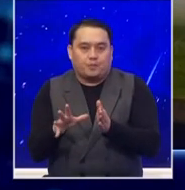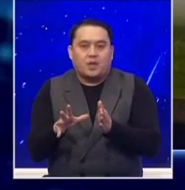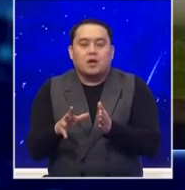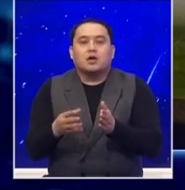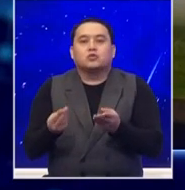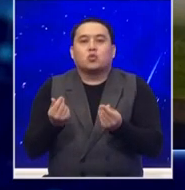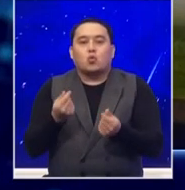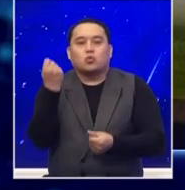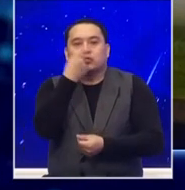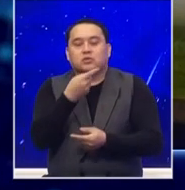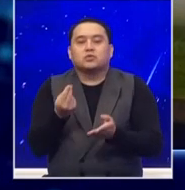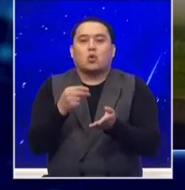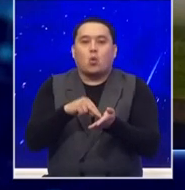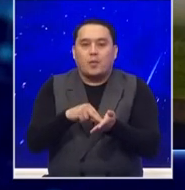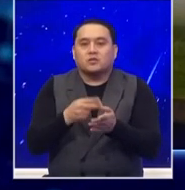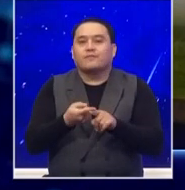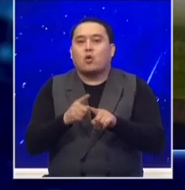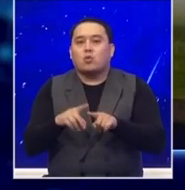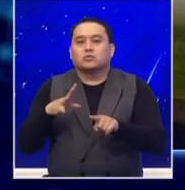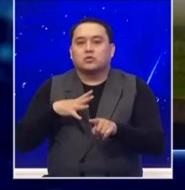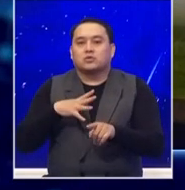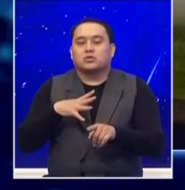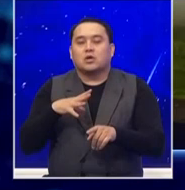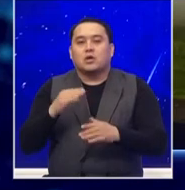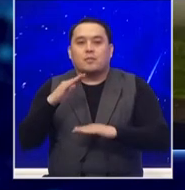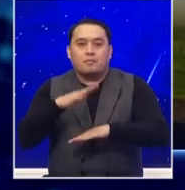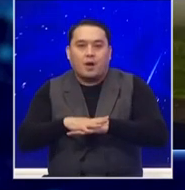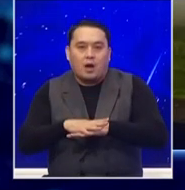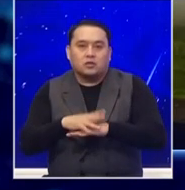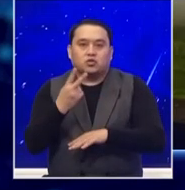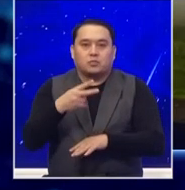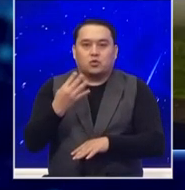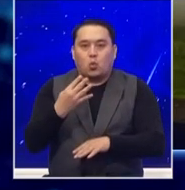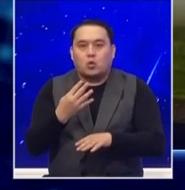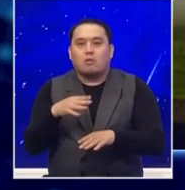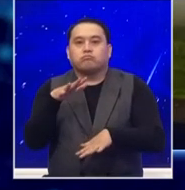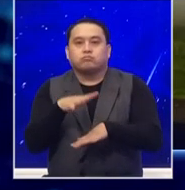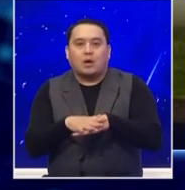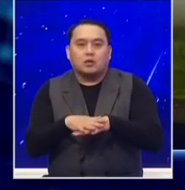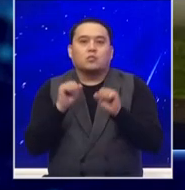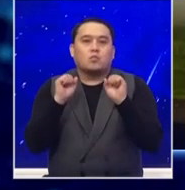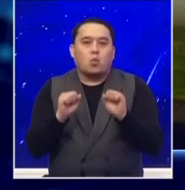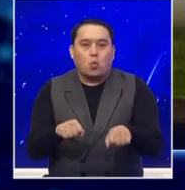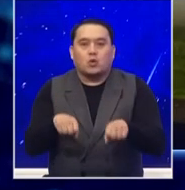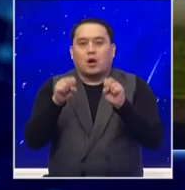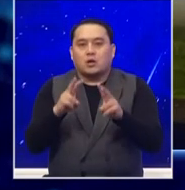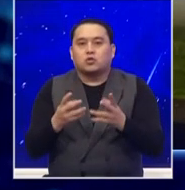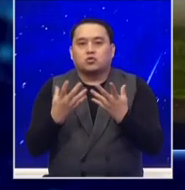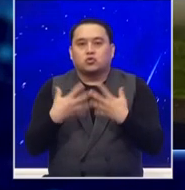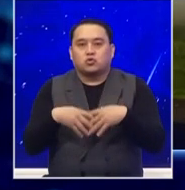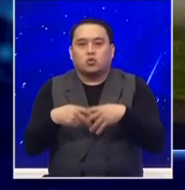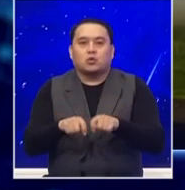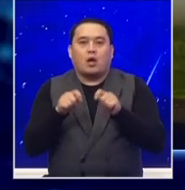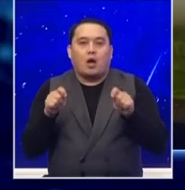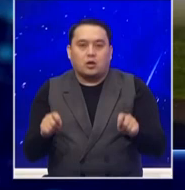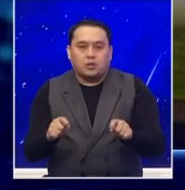Одан кейінгі қадам, тұрғын үй құрылыс жинақ банкі 24 мобильді қосымшасы немесе екінші деңгейлі банк арқылы арнайы шот ашу.